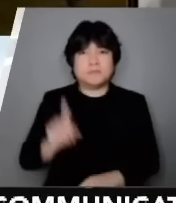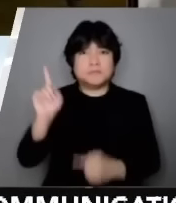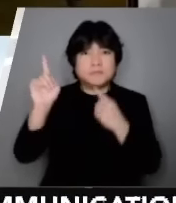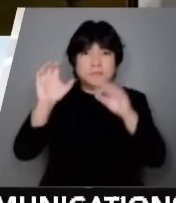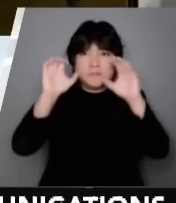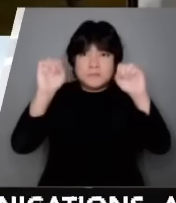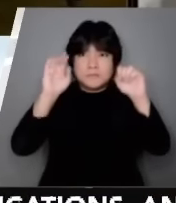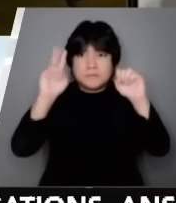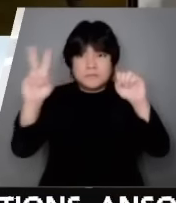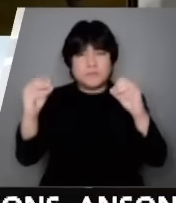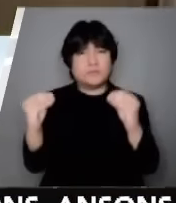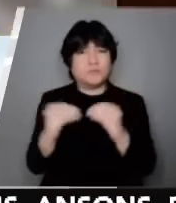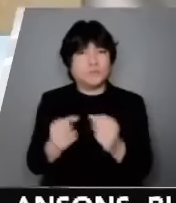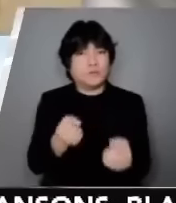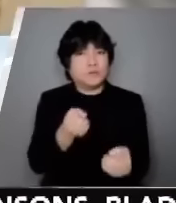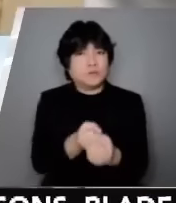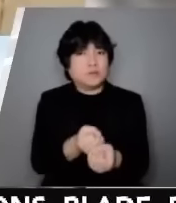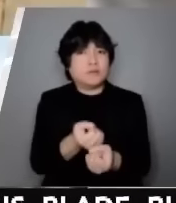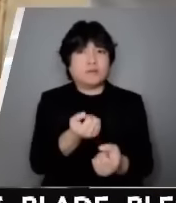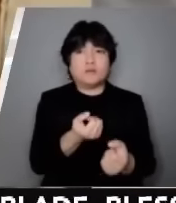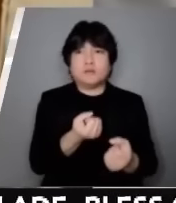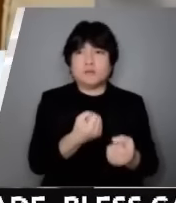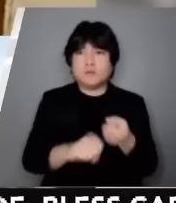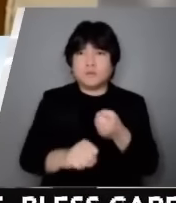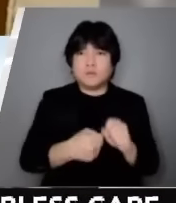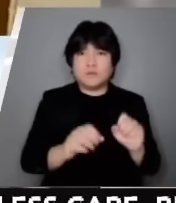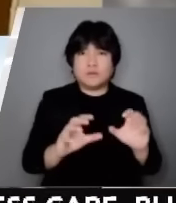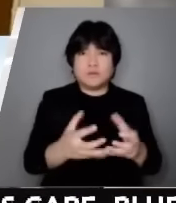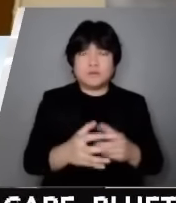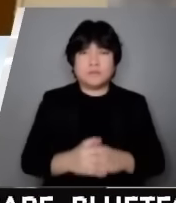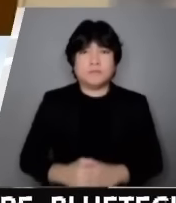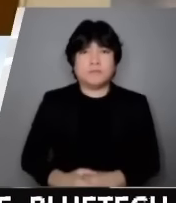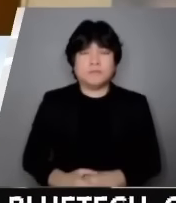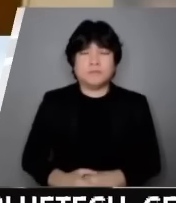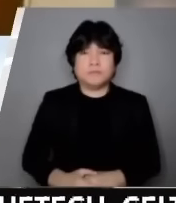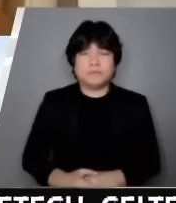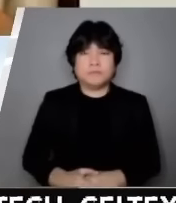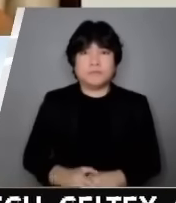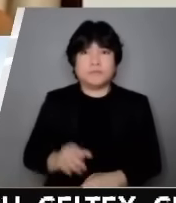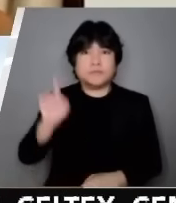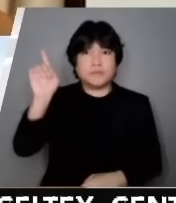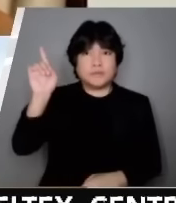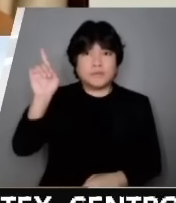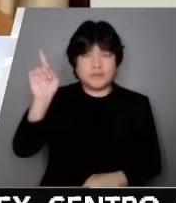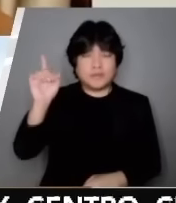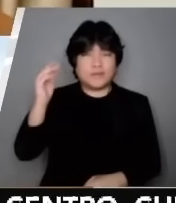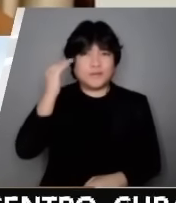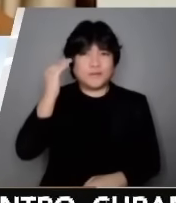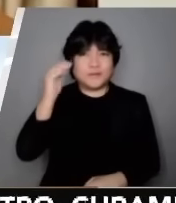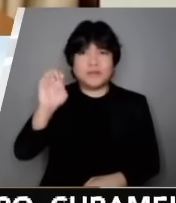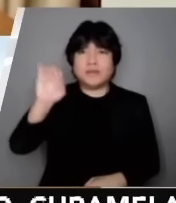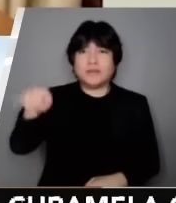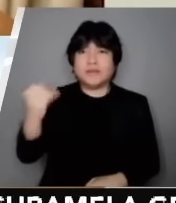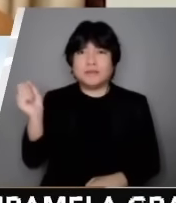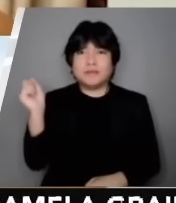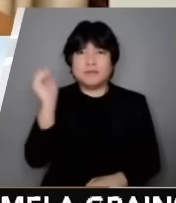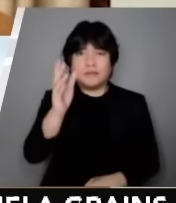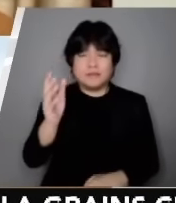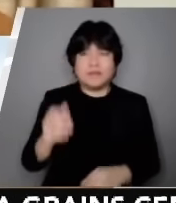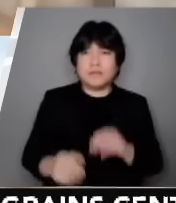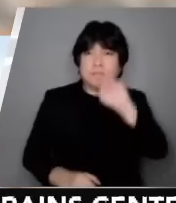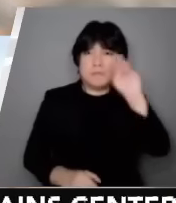malalim na suporta ang mga atleta. Natanggap na rin ng Laking Maynila at World No. 2 pole vaulter na si EJ Obiena ang